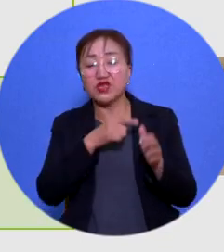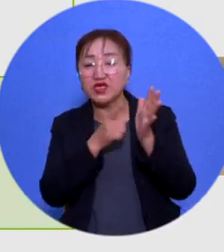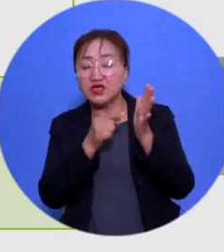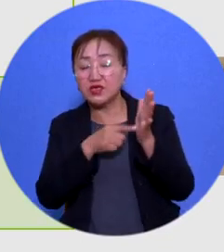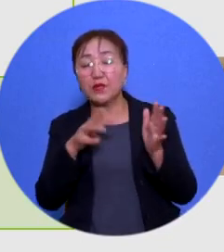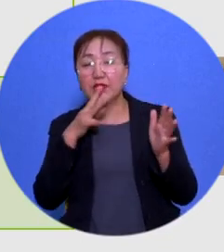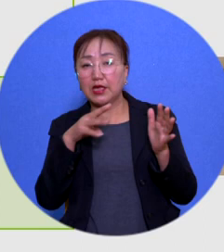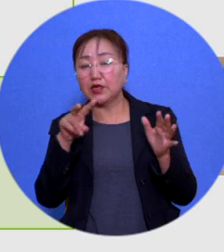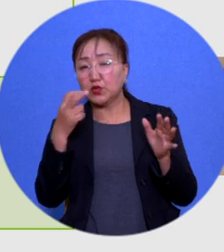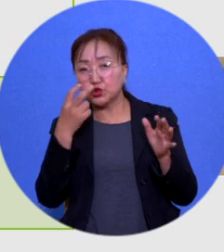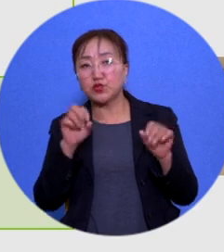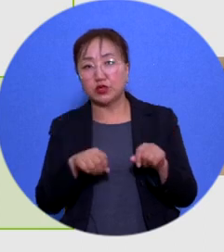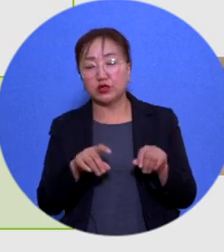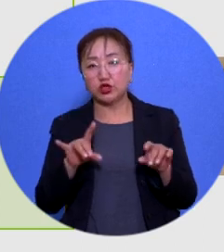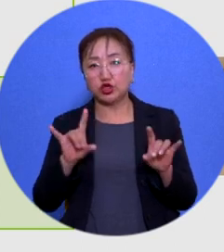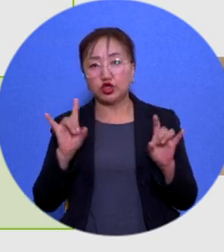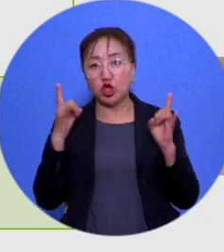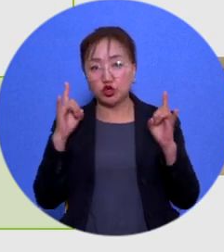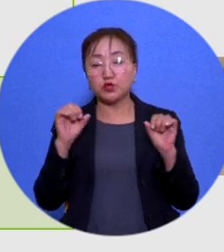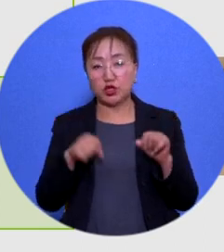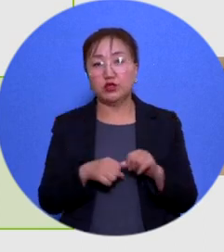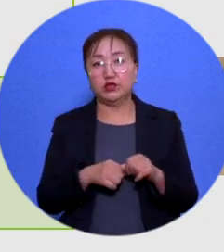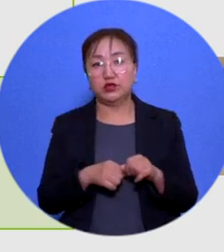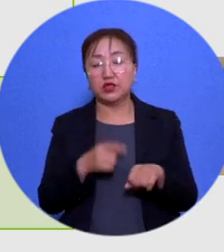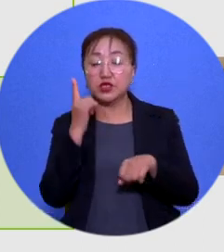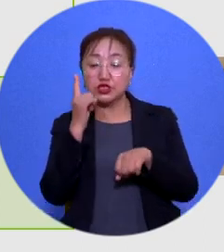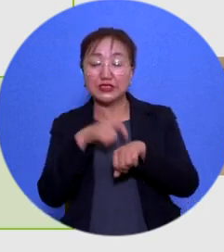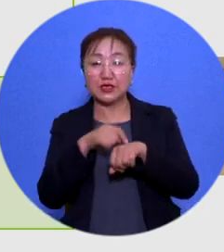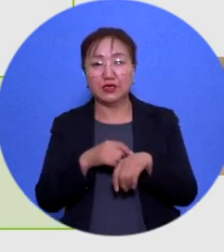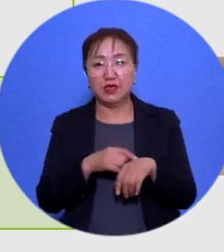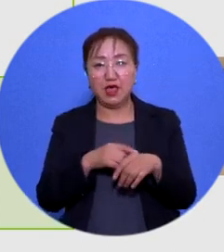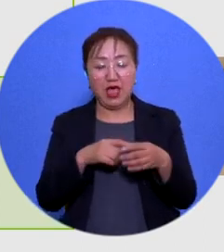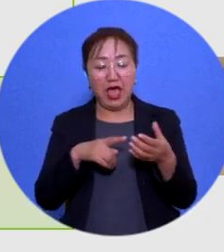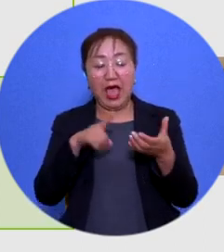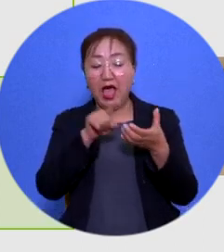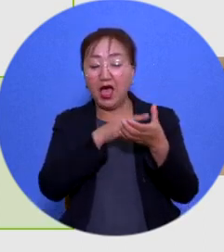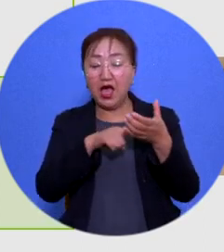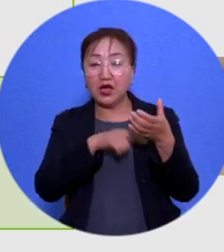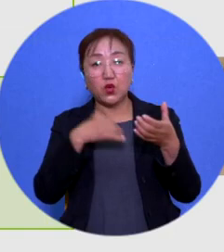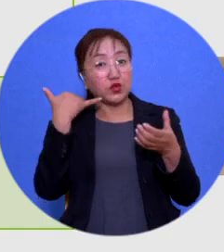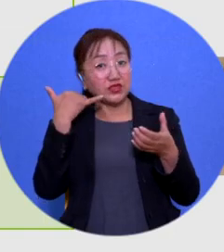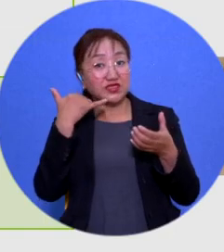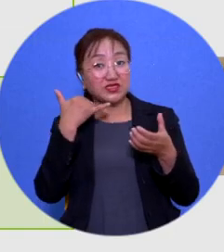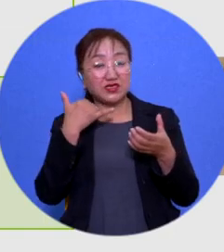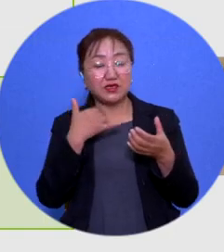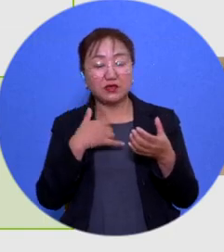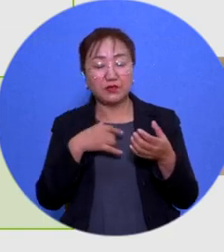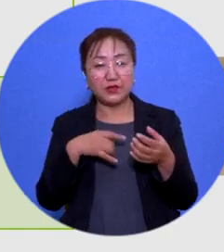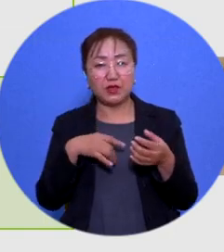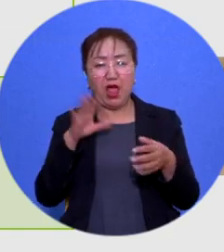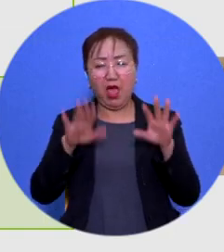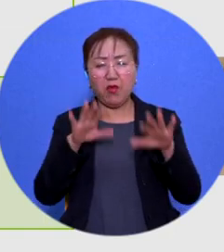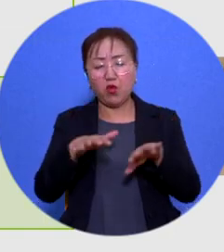тоглож болно. За гар утсыг бол өнөөдөр маш бид нар одоо хяналтгүй хэрэглэж байгаа. Өдөрт одоо юу